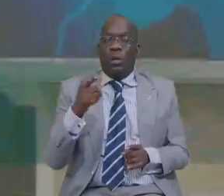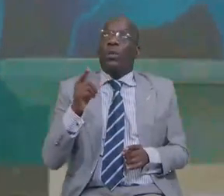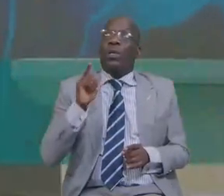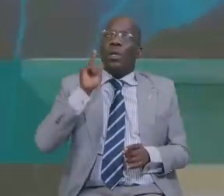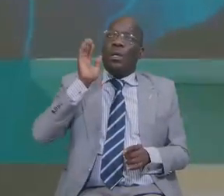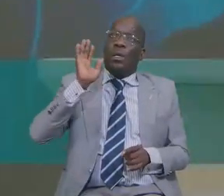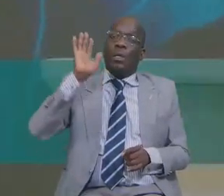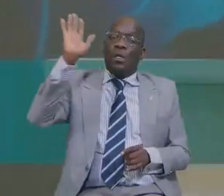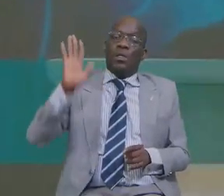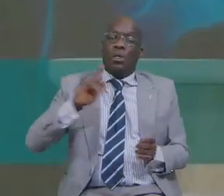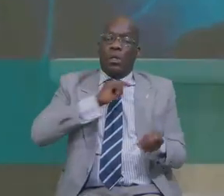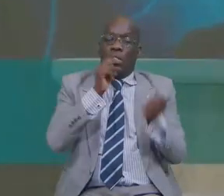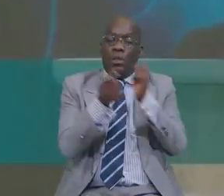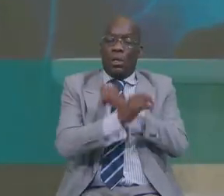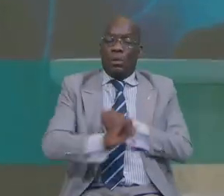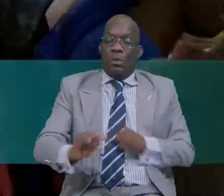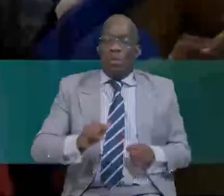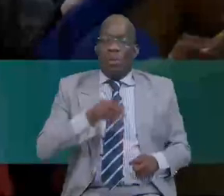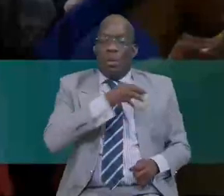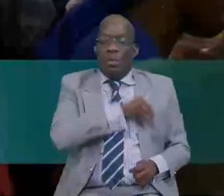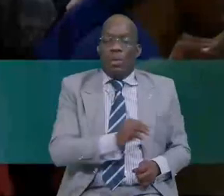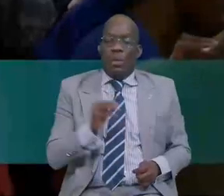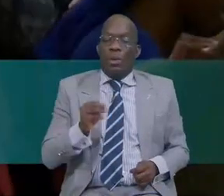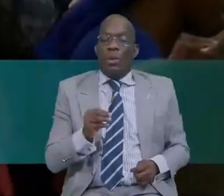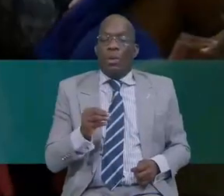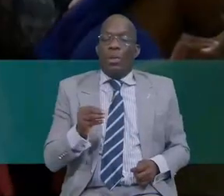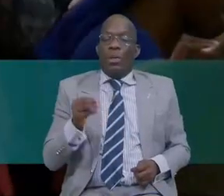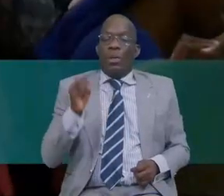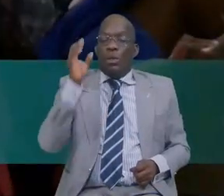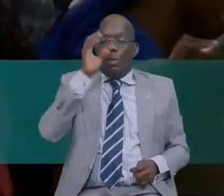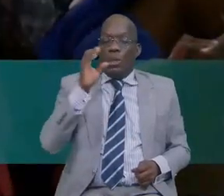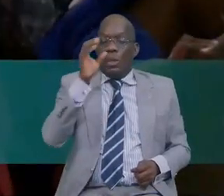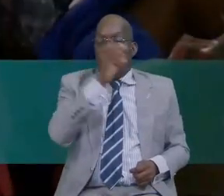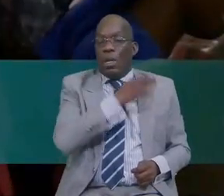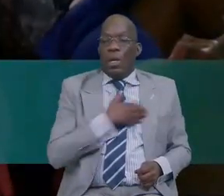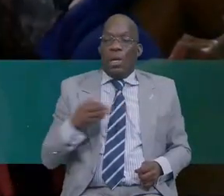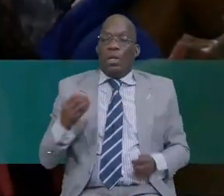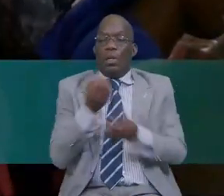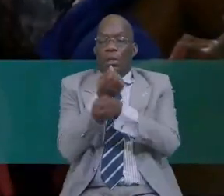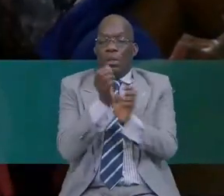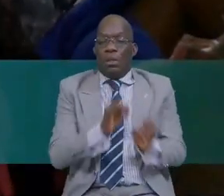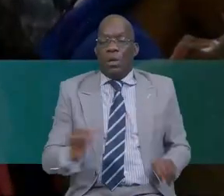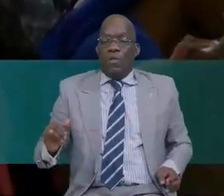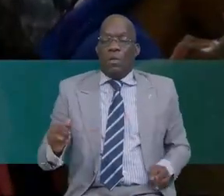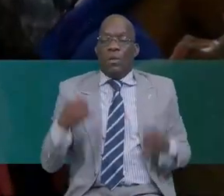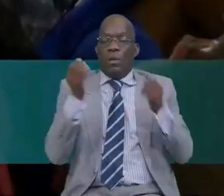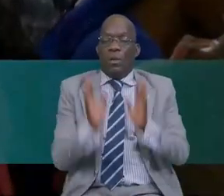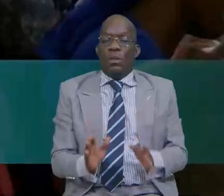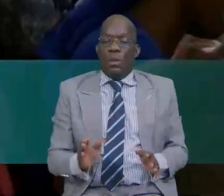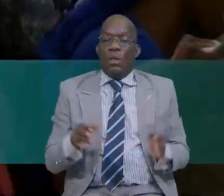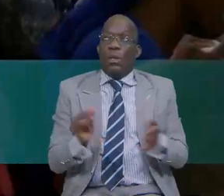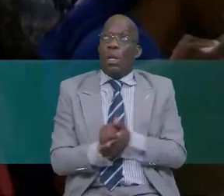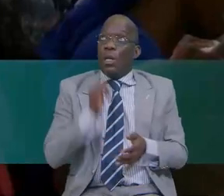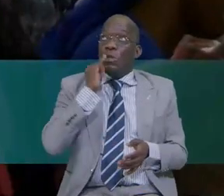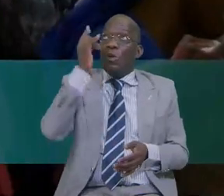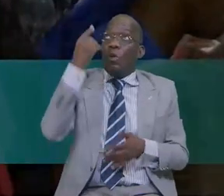son ministère transformateur de chercher et sauver les pécheurs. C'est ce qu'il a